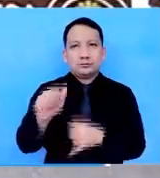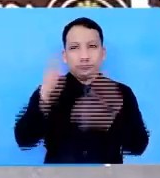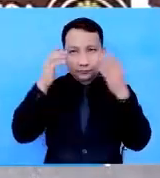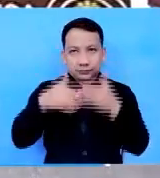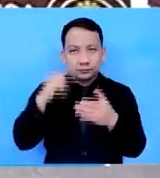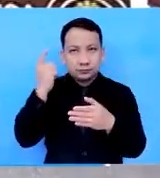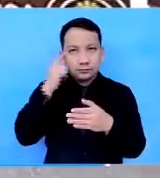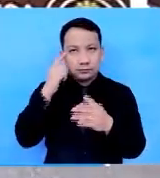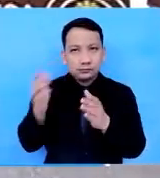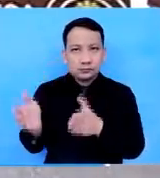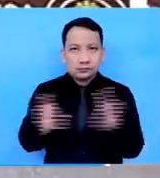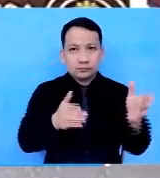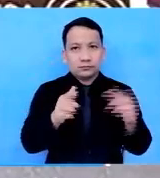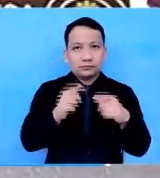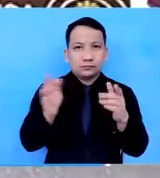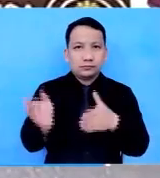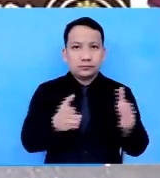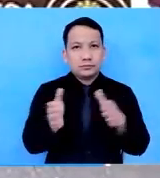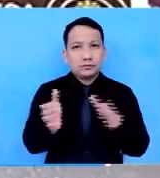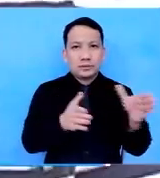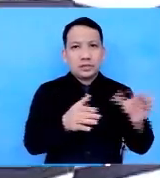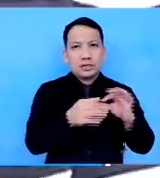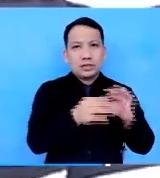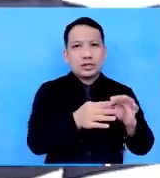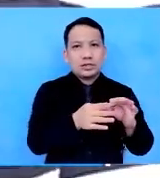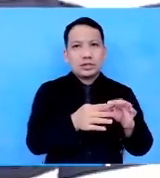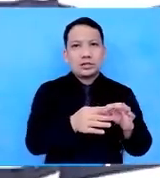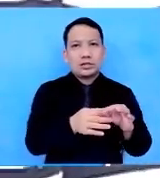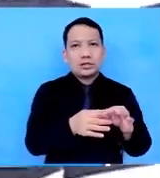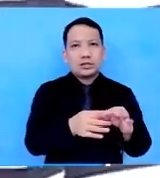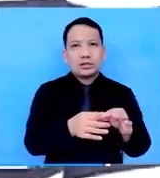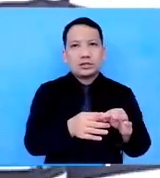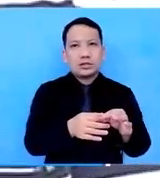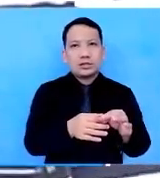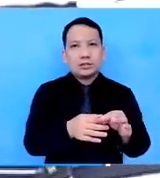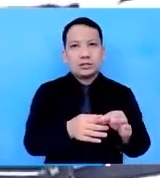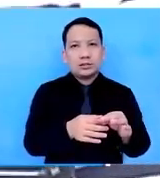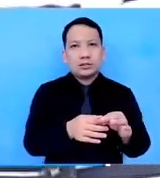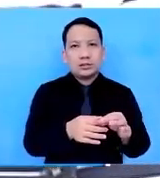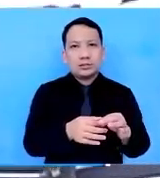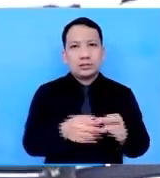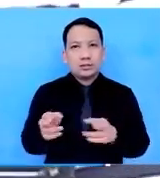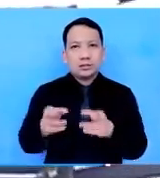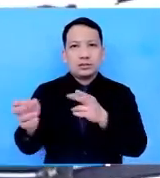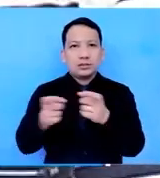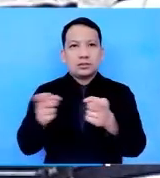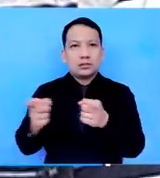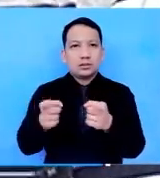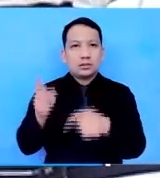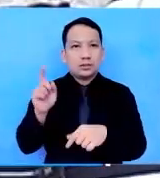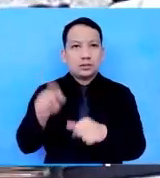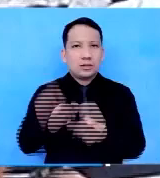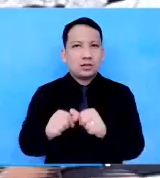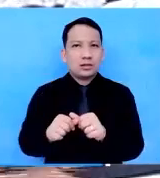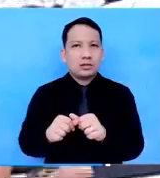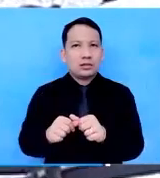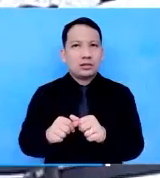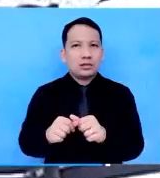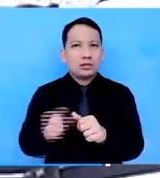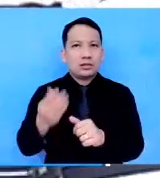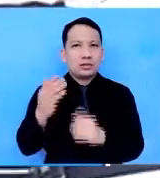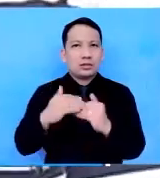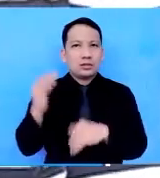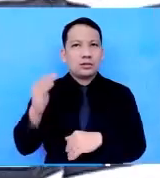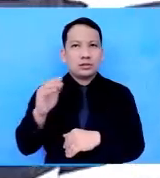shelter plan para sa lungsod. Instead of providing the river control, which it will cost the city government more than